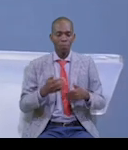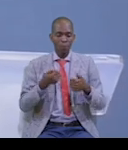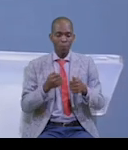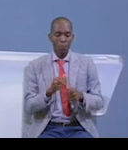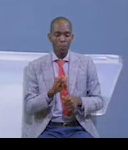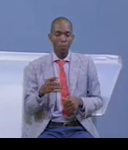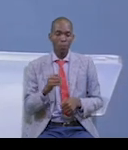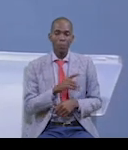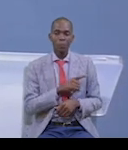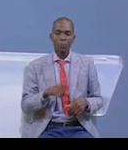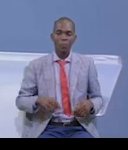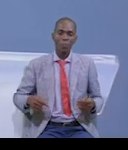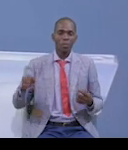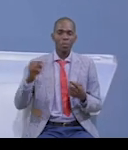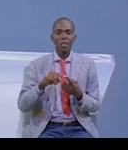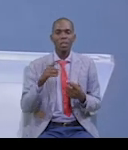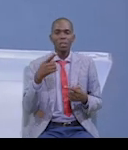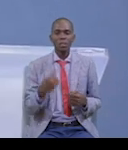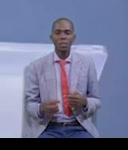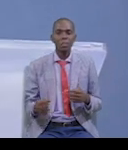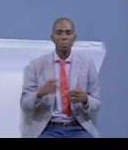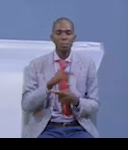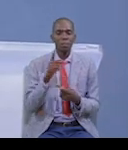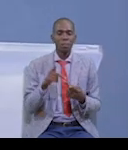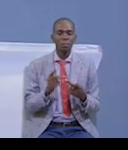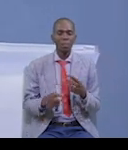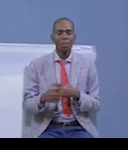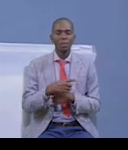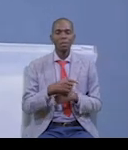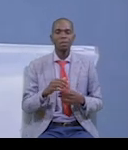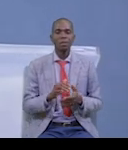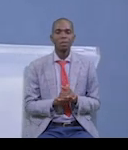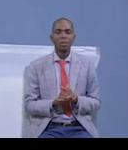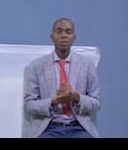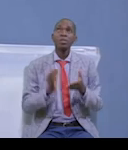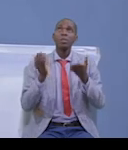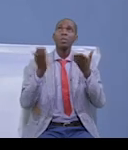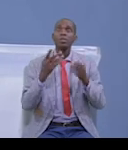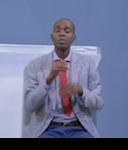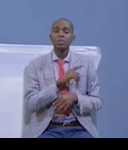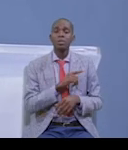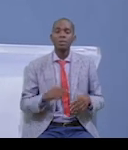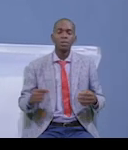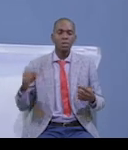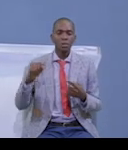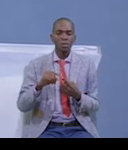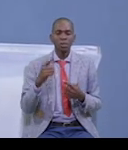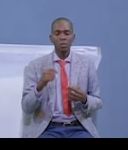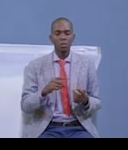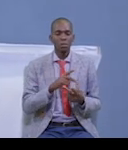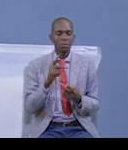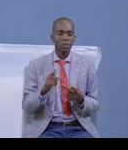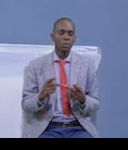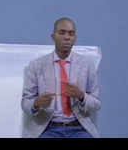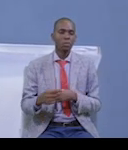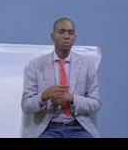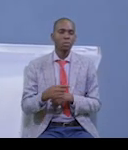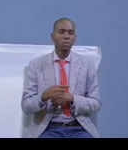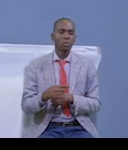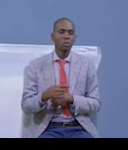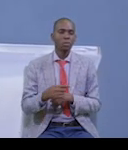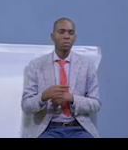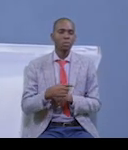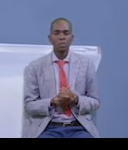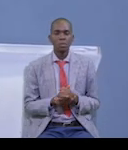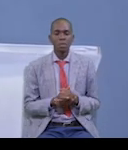till the perfect day. పరిపూర్ణమైన రోజు కోసం ప్రభువును వెంబడించుట. Serving the Lord till the perfect day. పరిపూర్ణమైన రోజు వరకు ప్రభువును